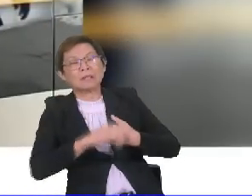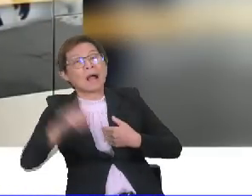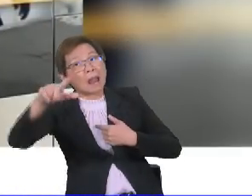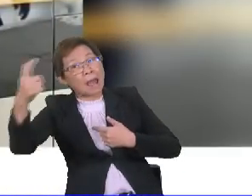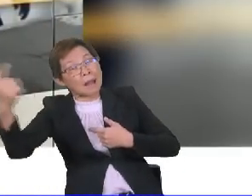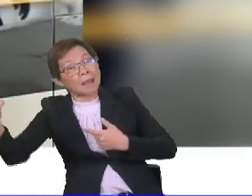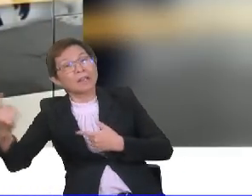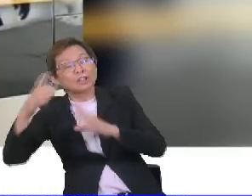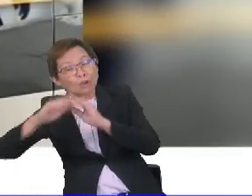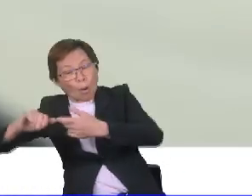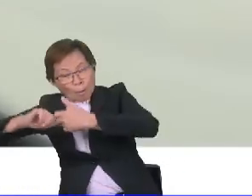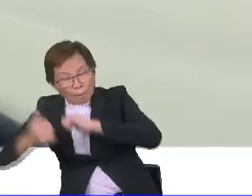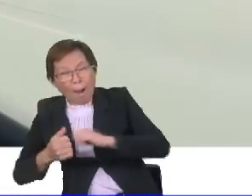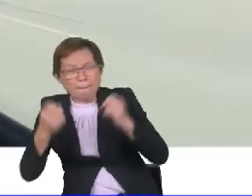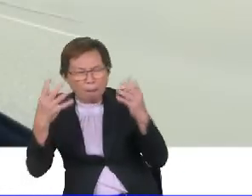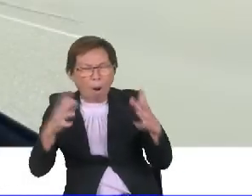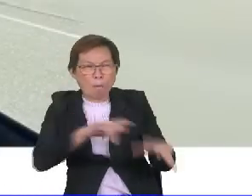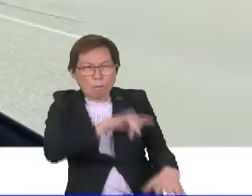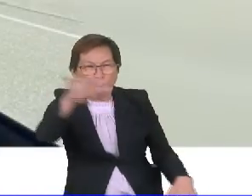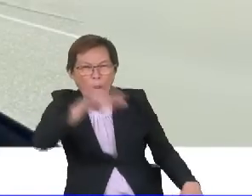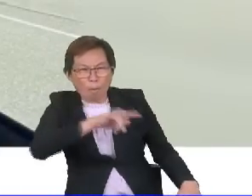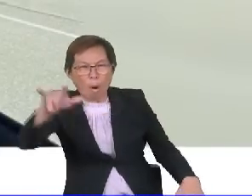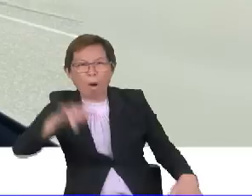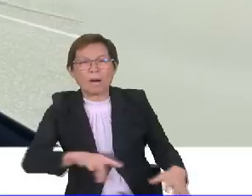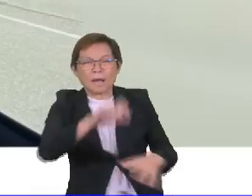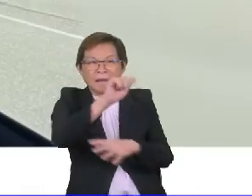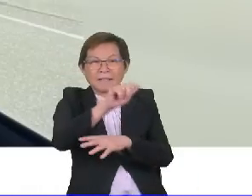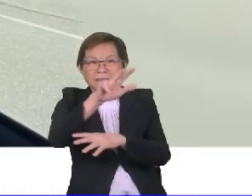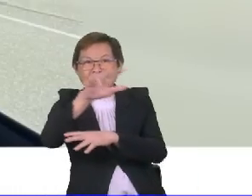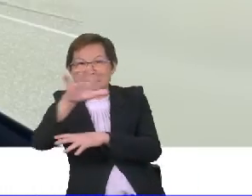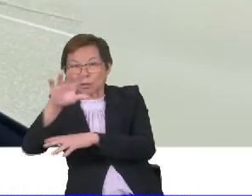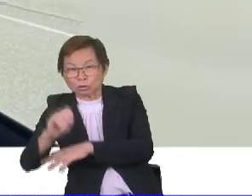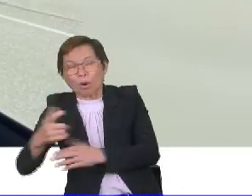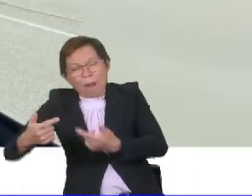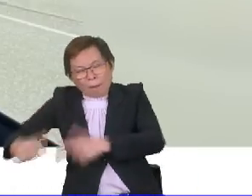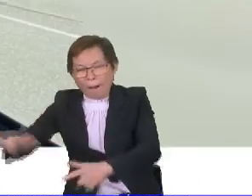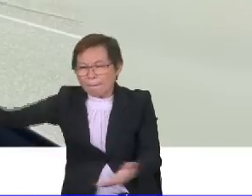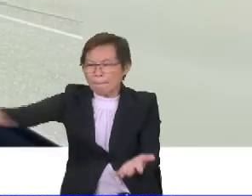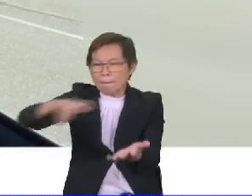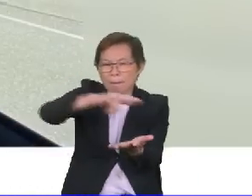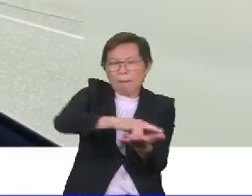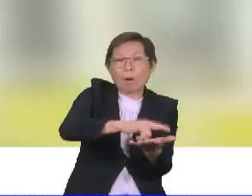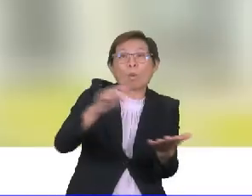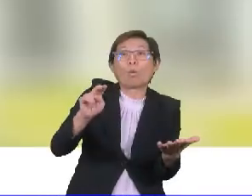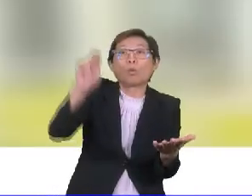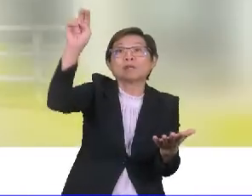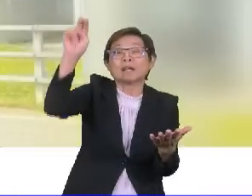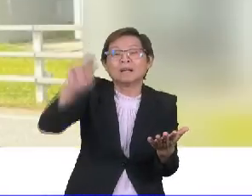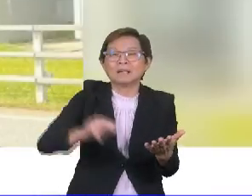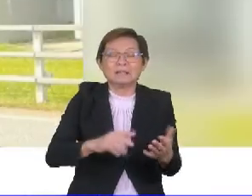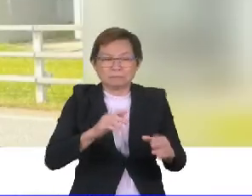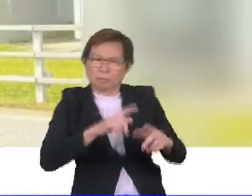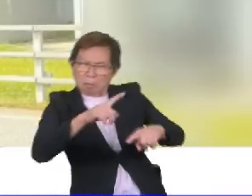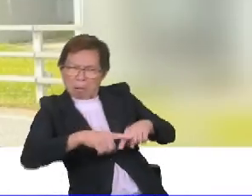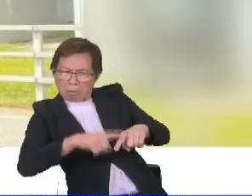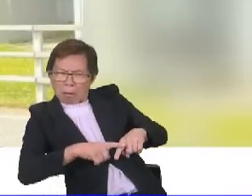diambil termasuk lebih banyak pesawat white body seperti e350 dibenarkan pakai di terminal Utara tetap lo kekosongan